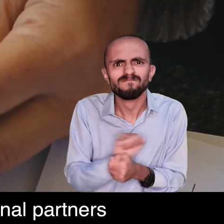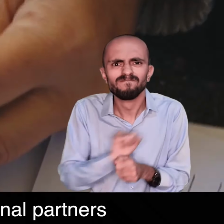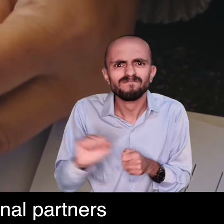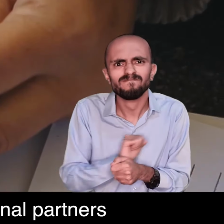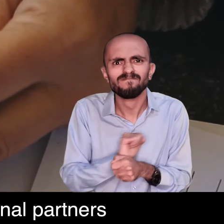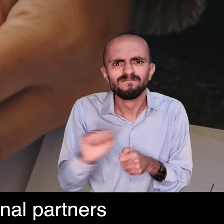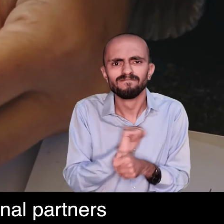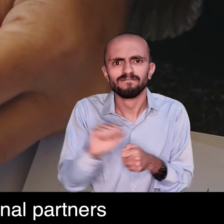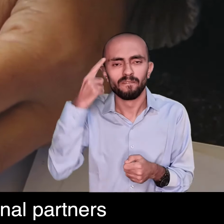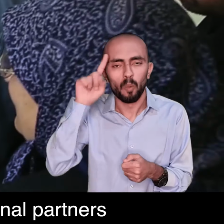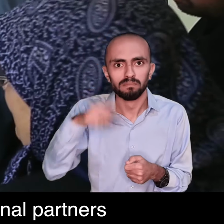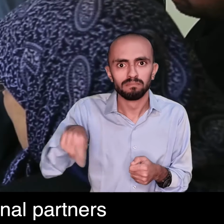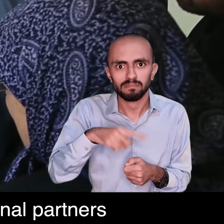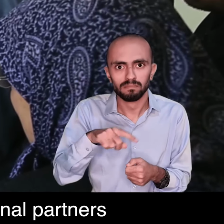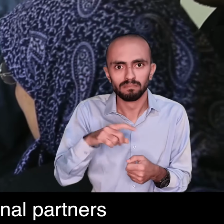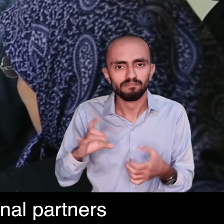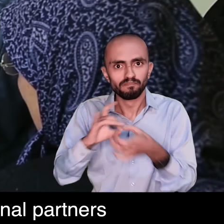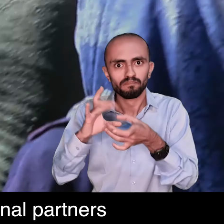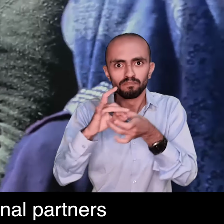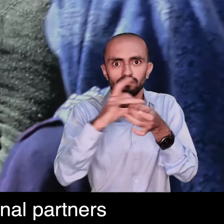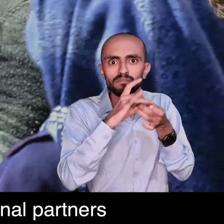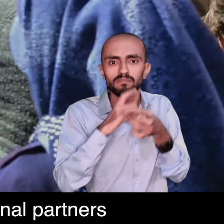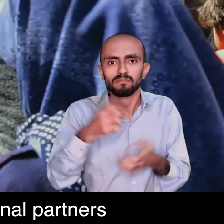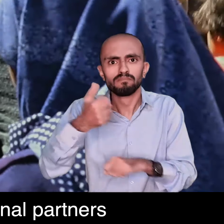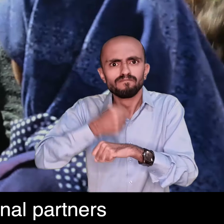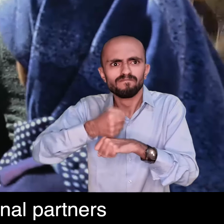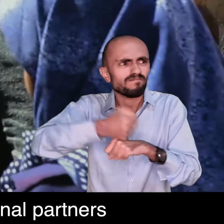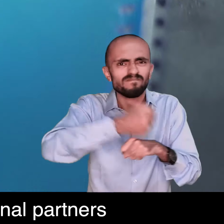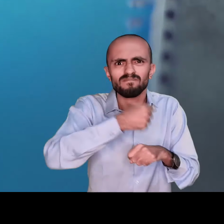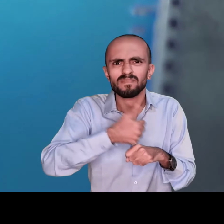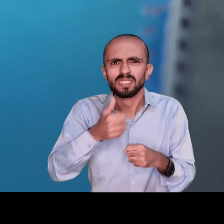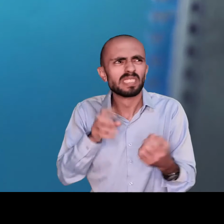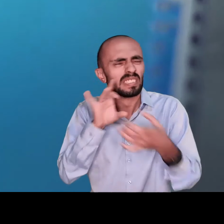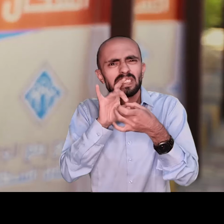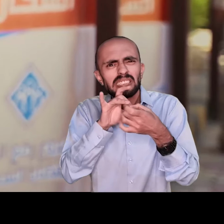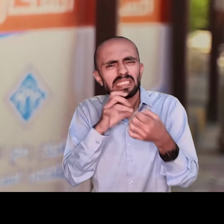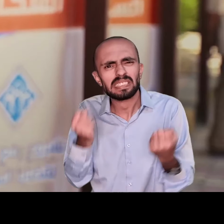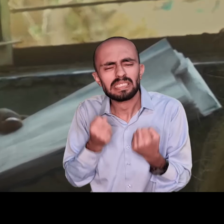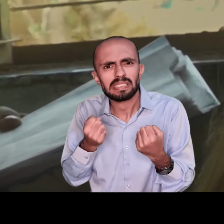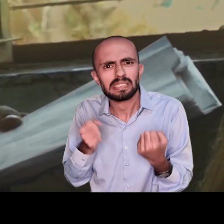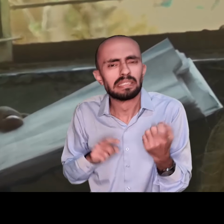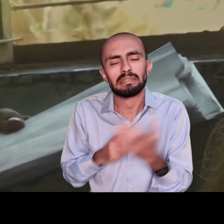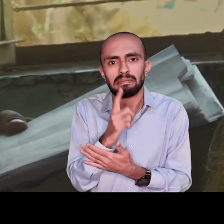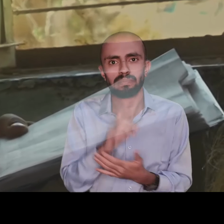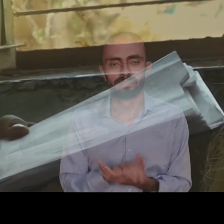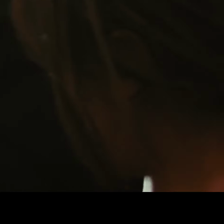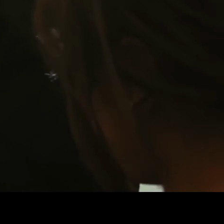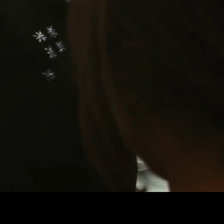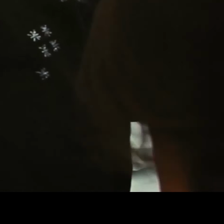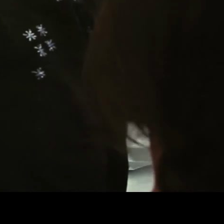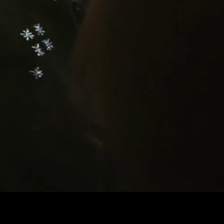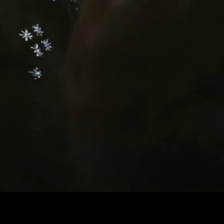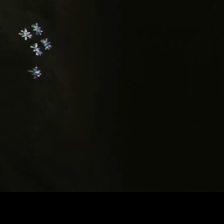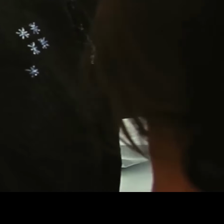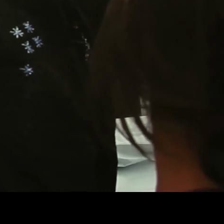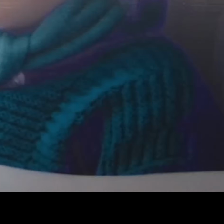الديمغرافية والصحية، وذلك من خلال الشراكات مع الشركاء الإقليميين والمؤسسات البحثية المختصة.